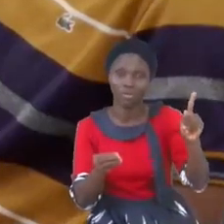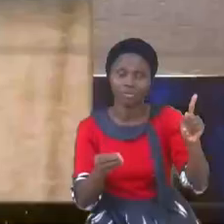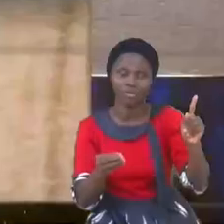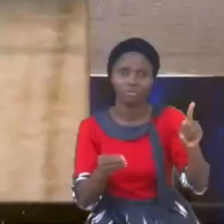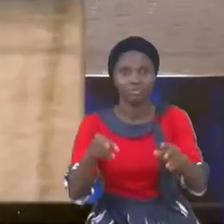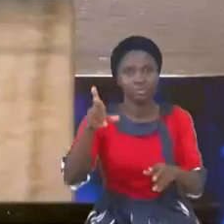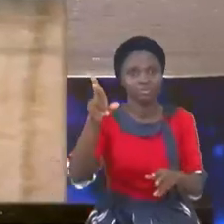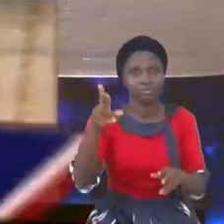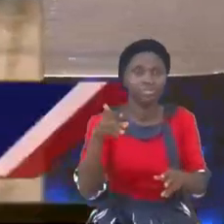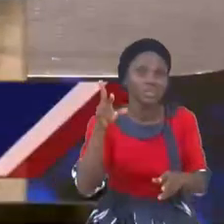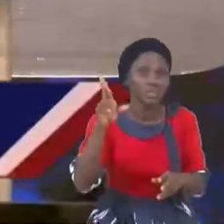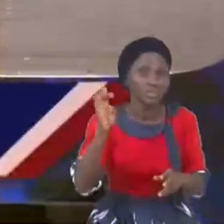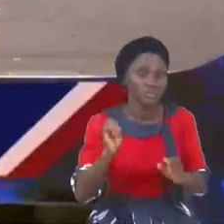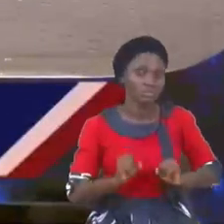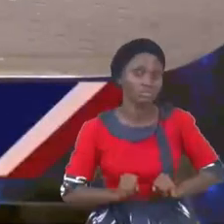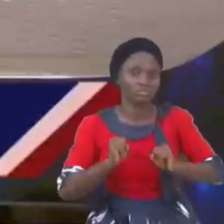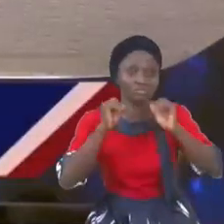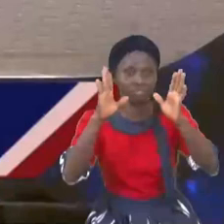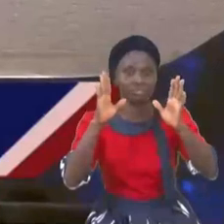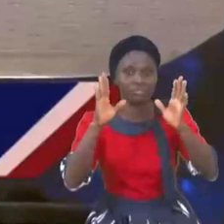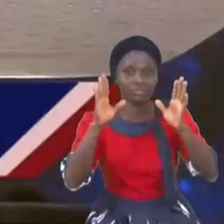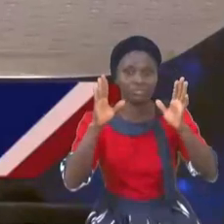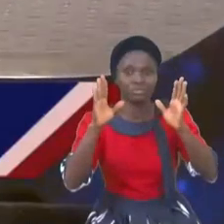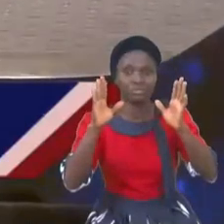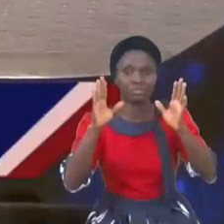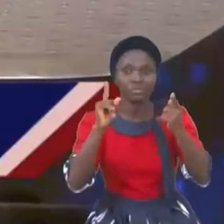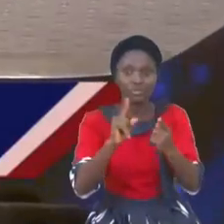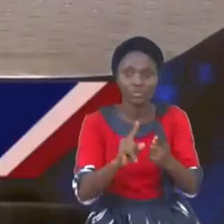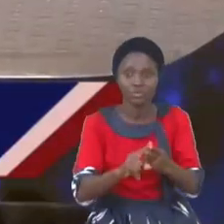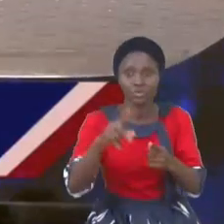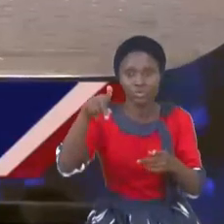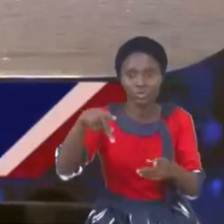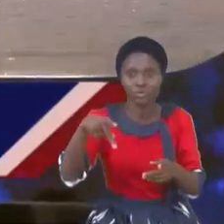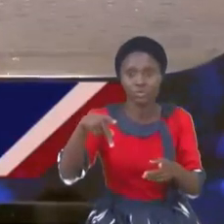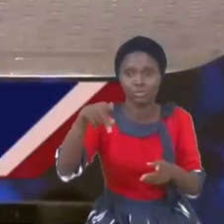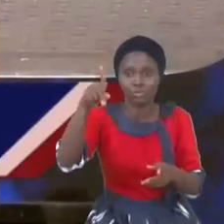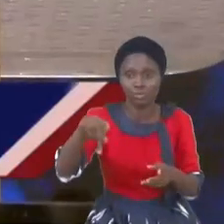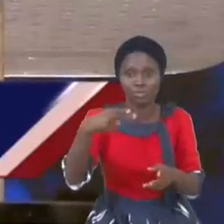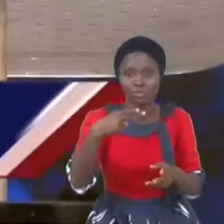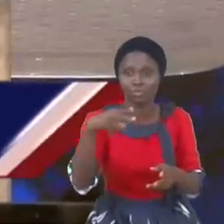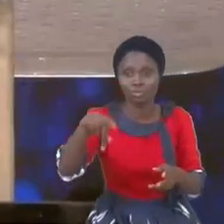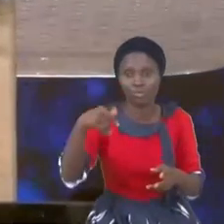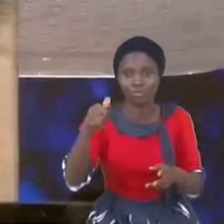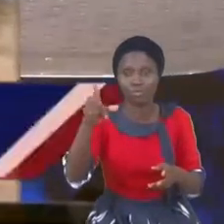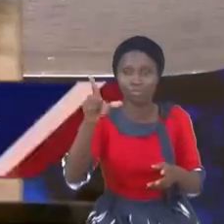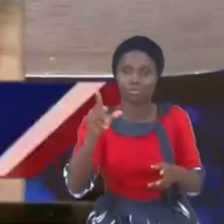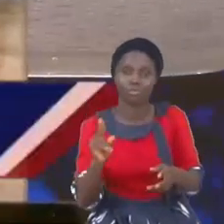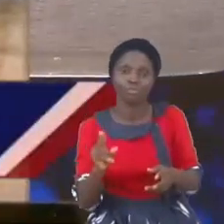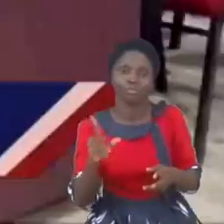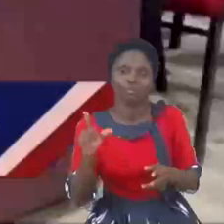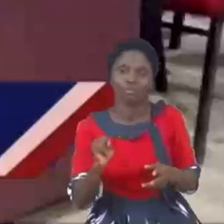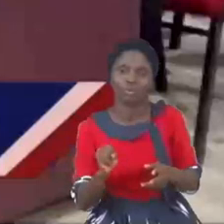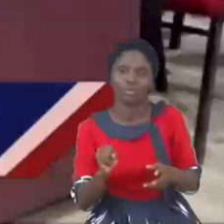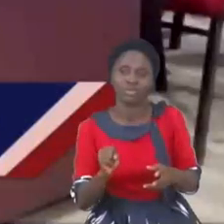engagement au modèle d'apostolat de Paul. Deux, le rappel de la prédication de